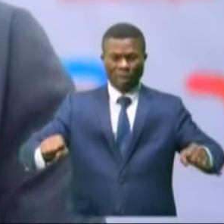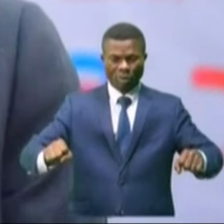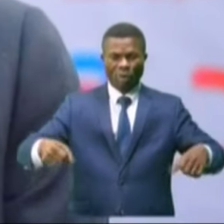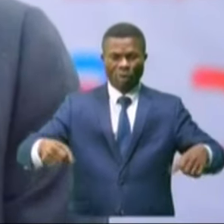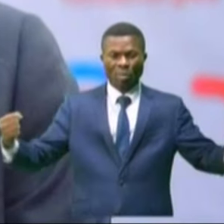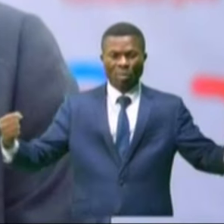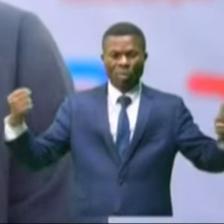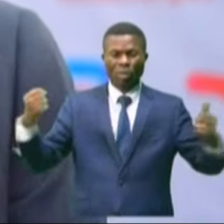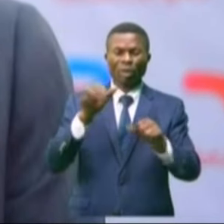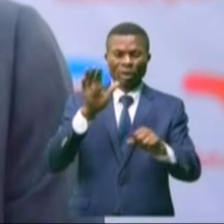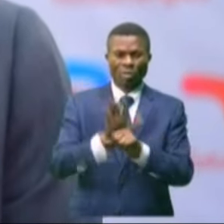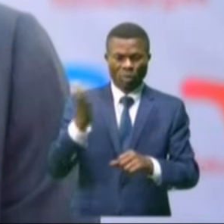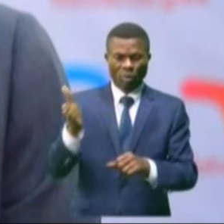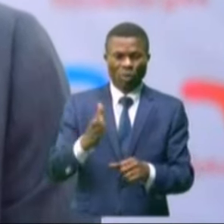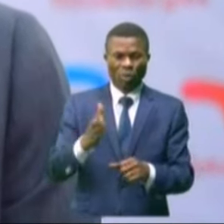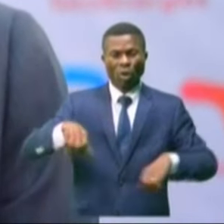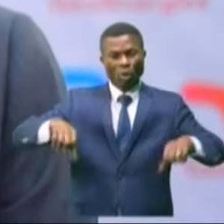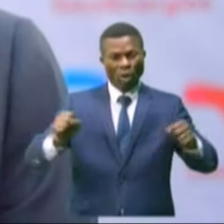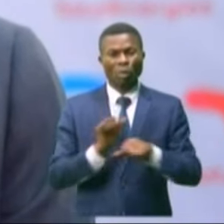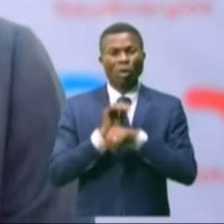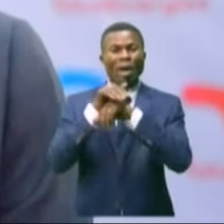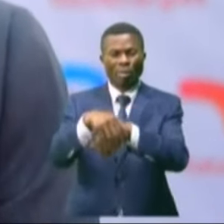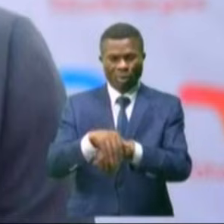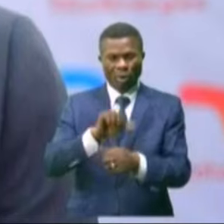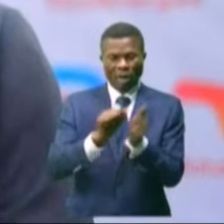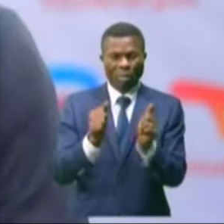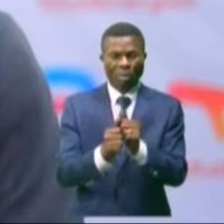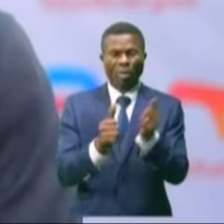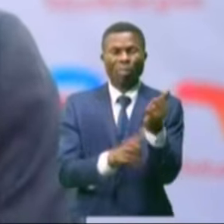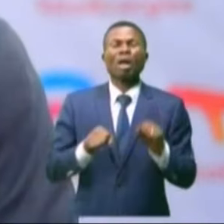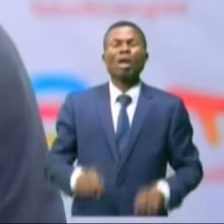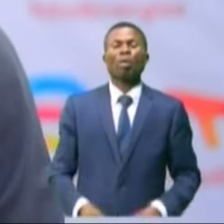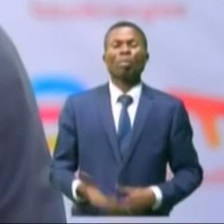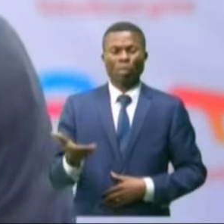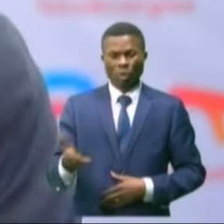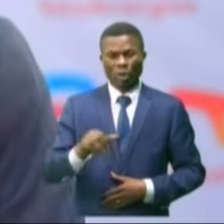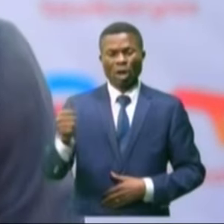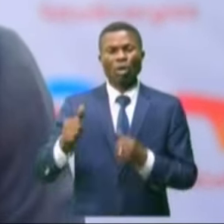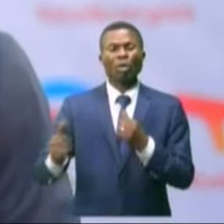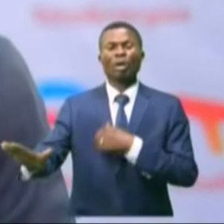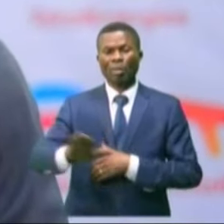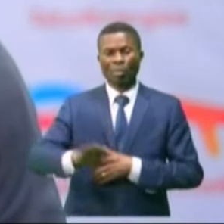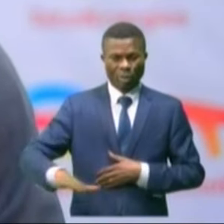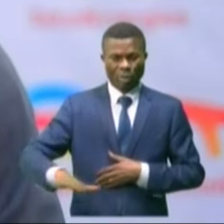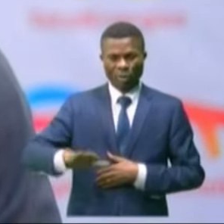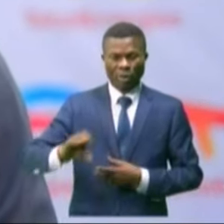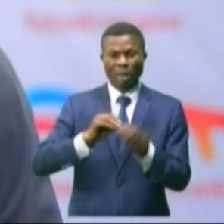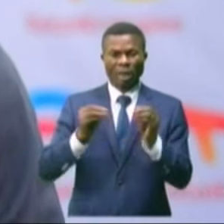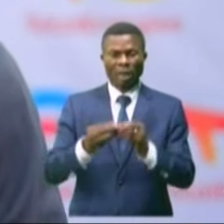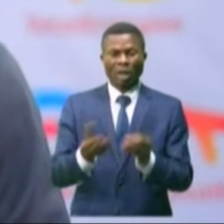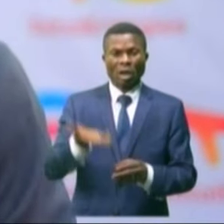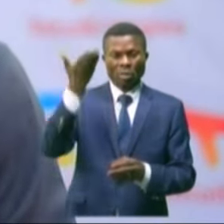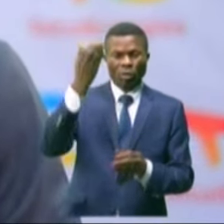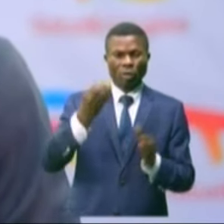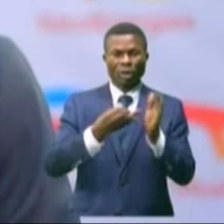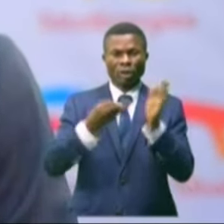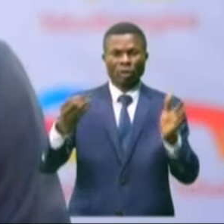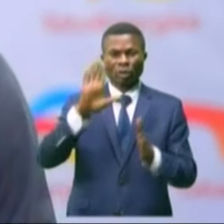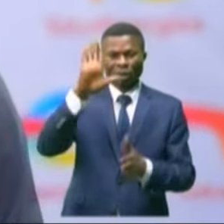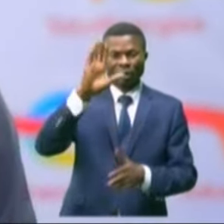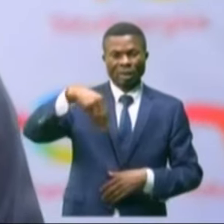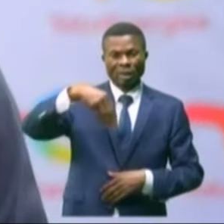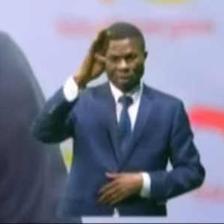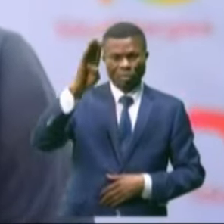sont impliqués dans ces décès. Et parfois, dans certains pays, ces taux peuvent aller jusqu'à